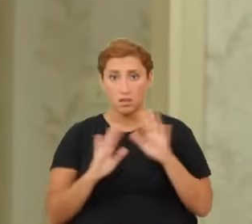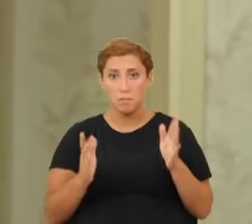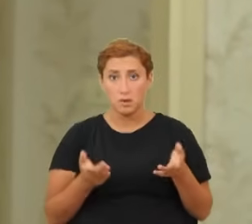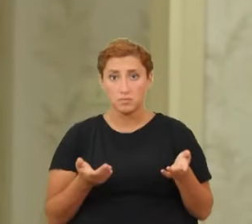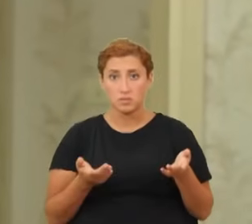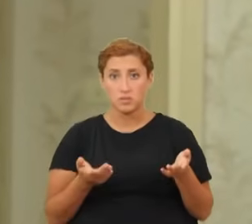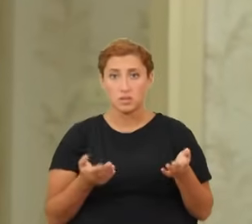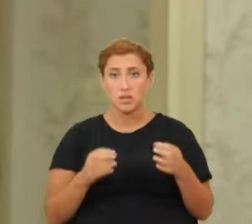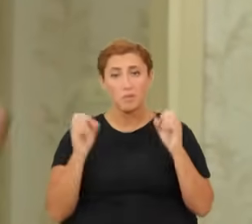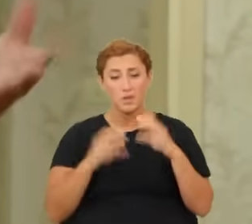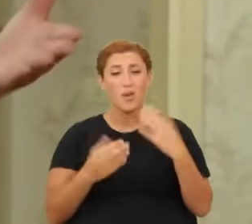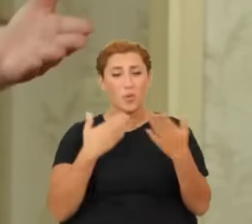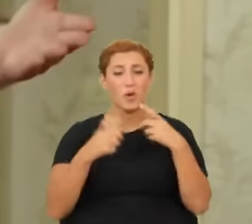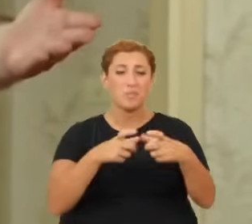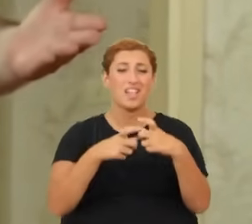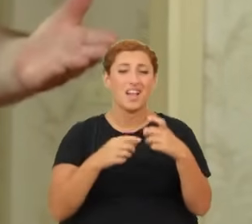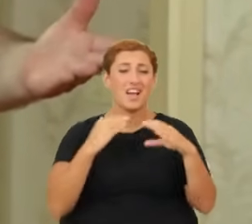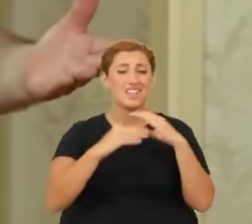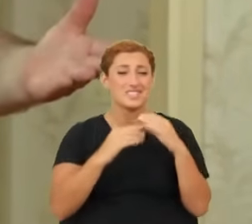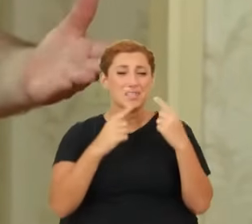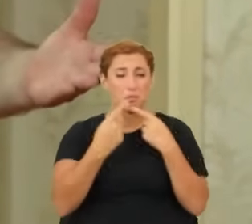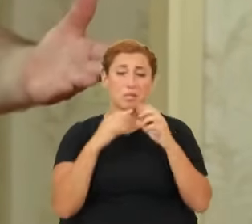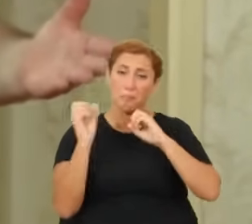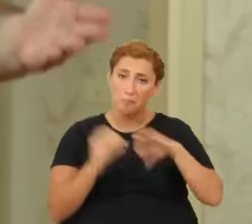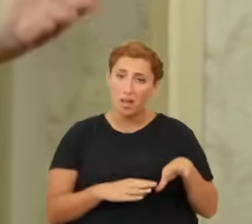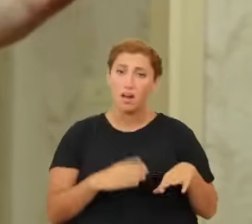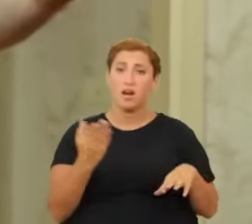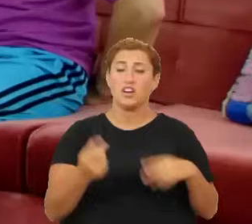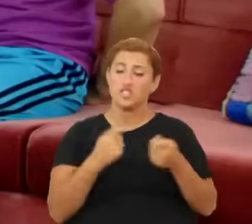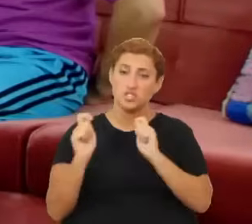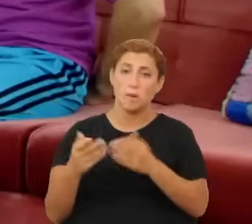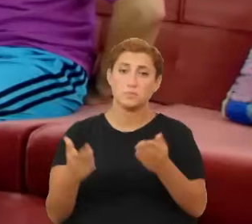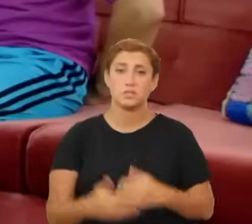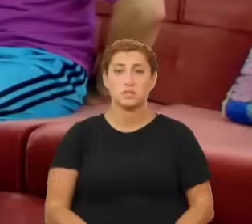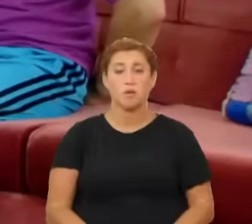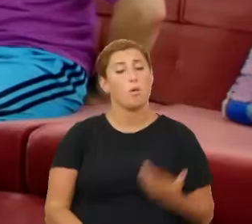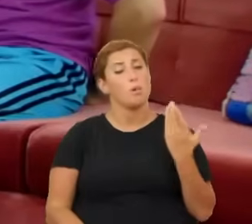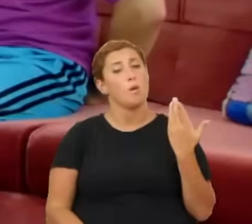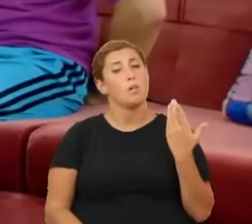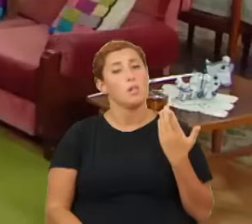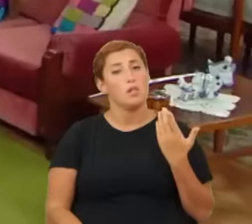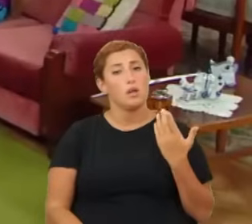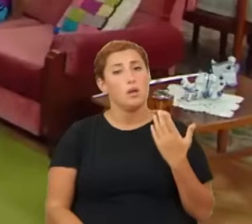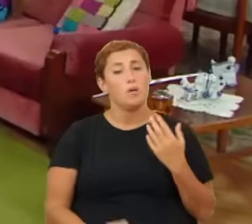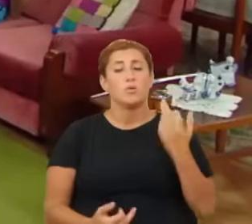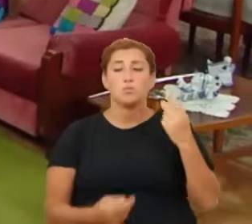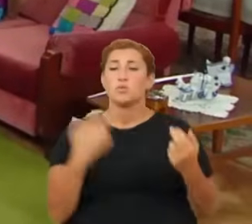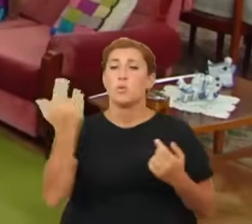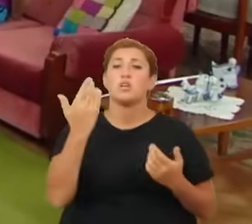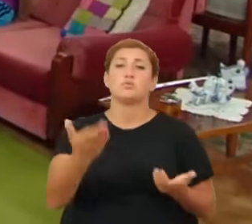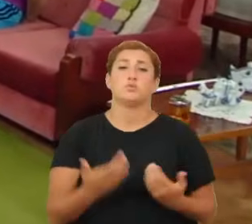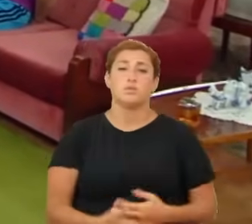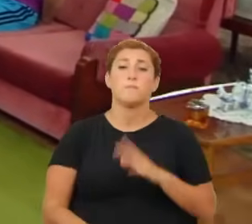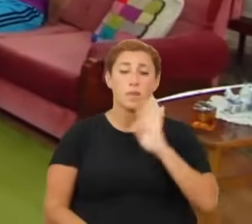ya. Bırak sen plak kaset isimlerini de işini yap. Allah Allah. Hayta hayta dolaşıyorsun